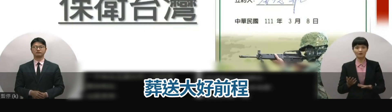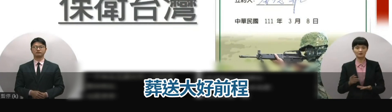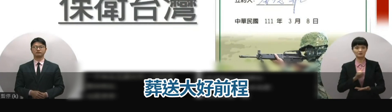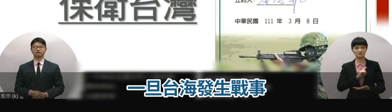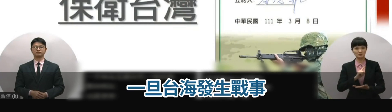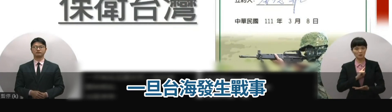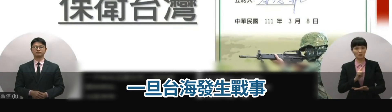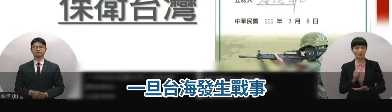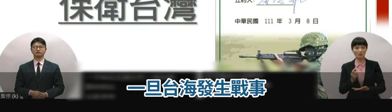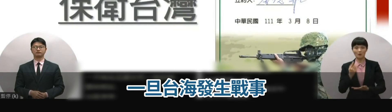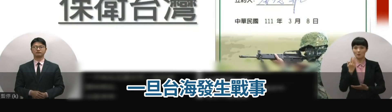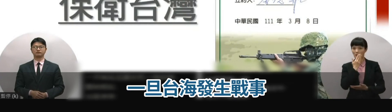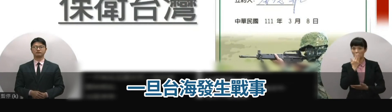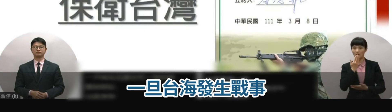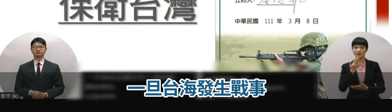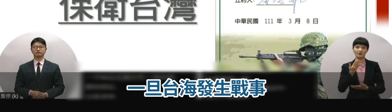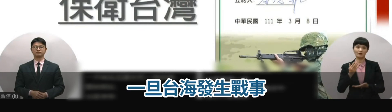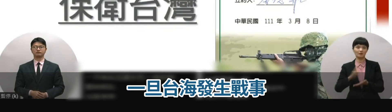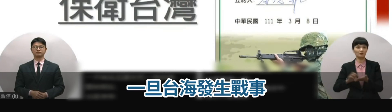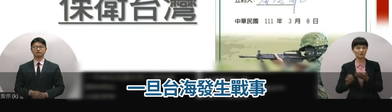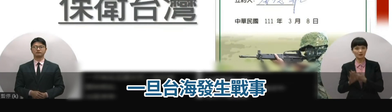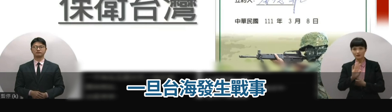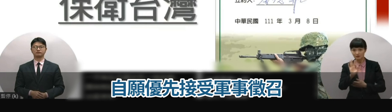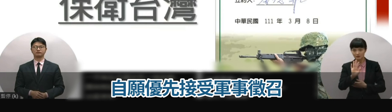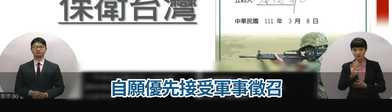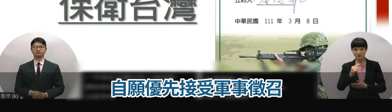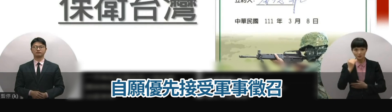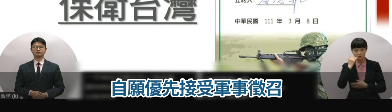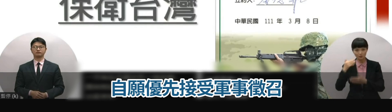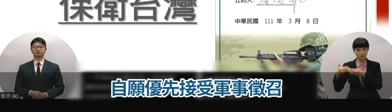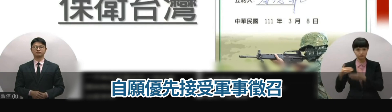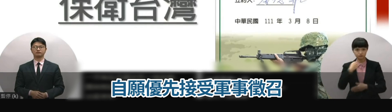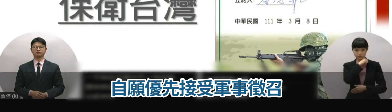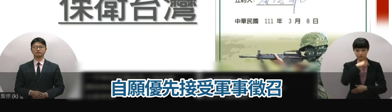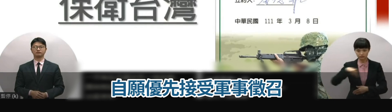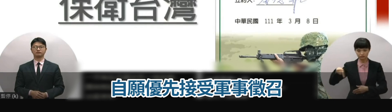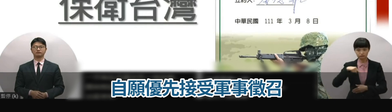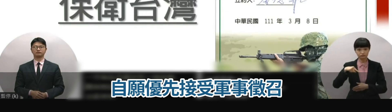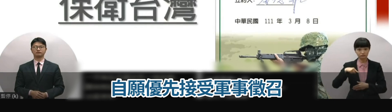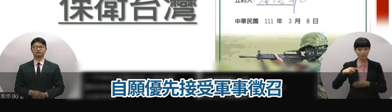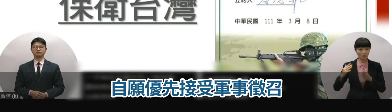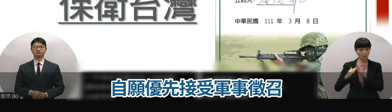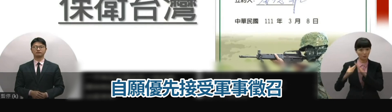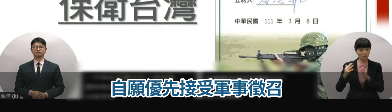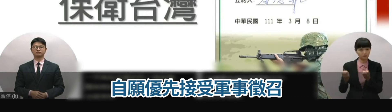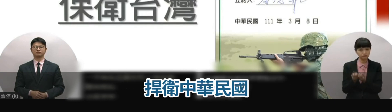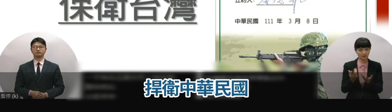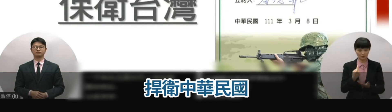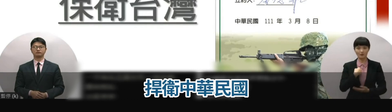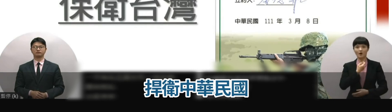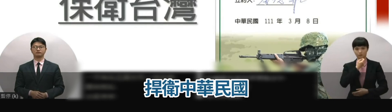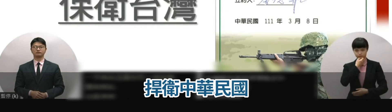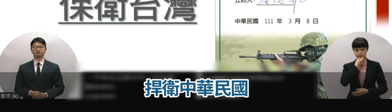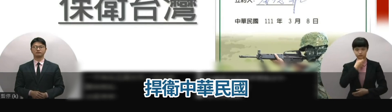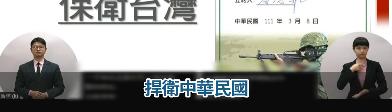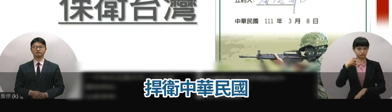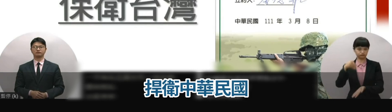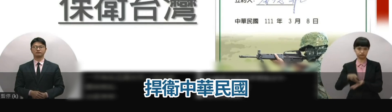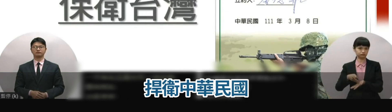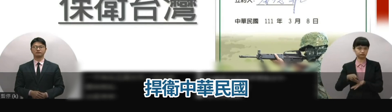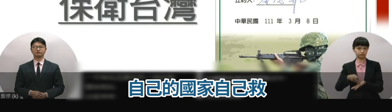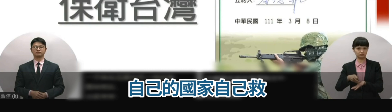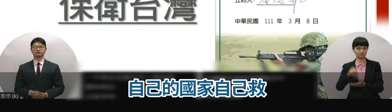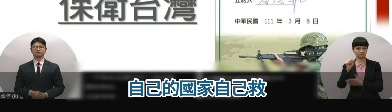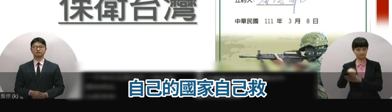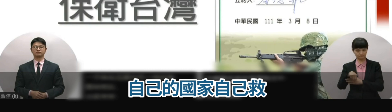前程。一旦台海发生战事，自愿优先接受军事征召，捍卫中华民